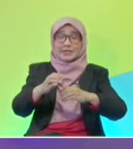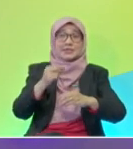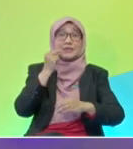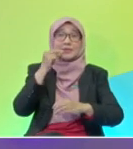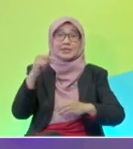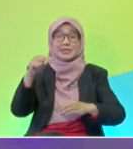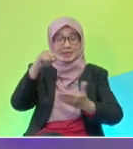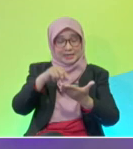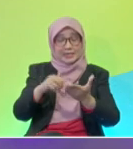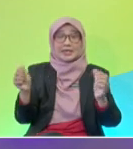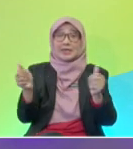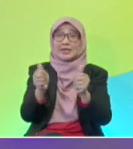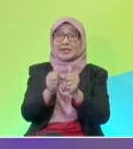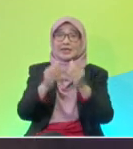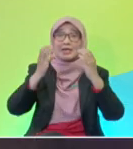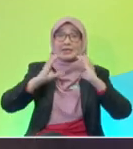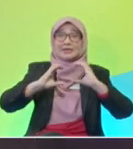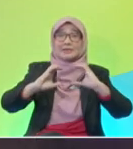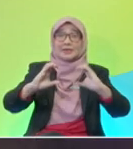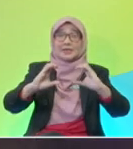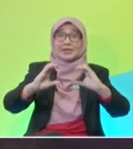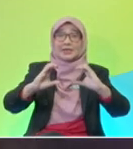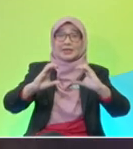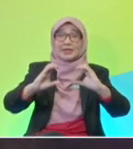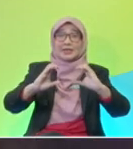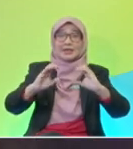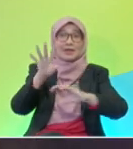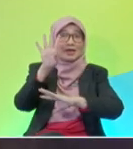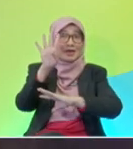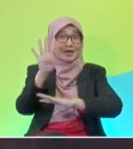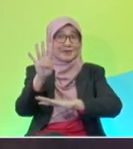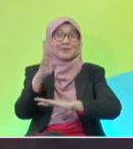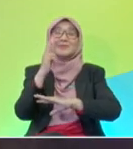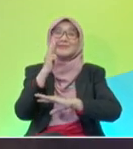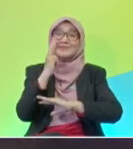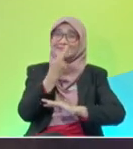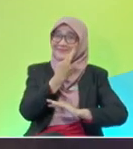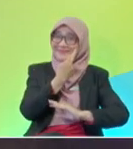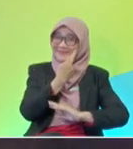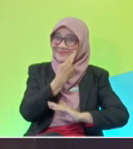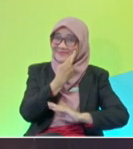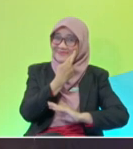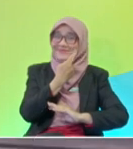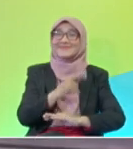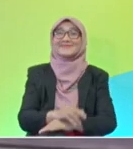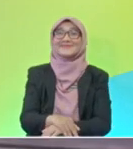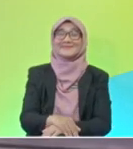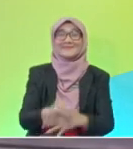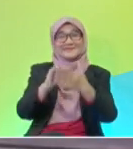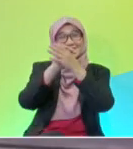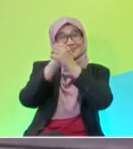cepat jadi bagus tahniah Adik Amina kita Berikan empat kuntum empat Kuntum bunga untuk Amina